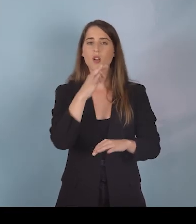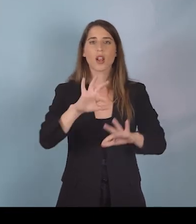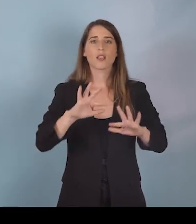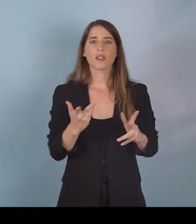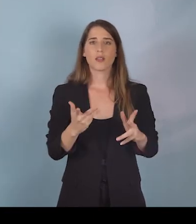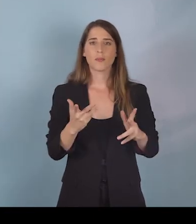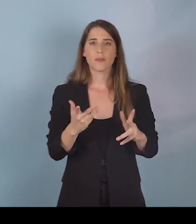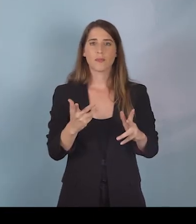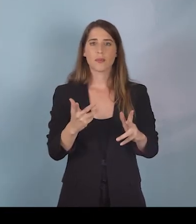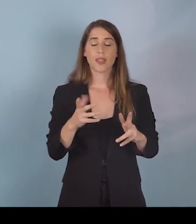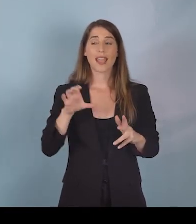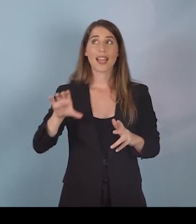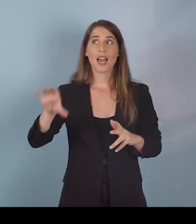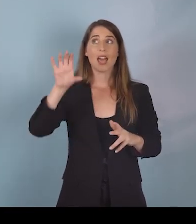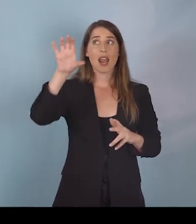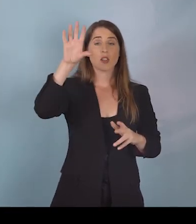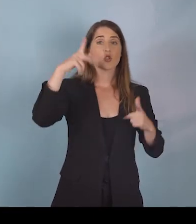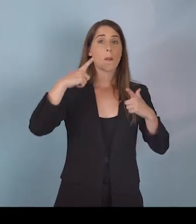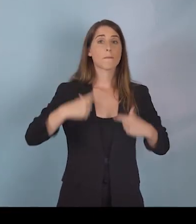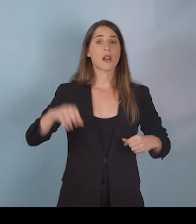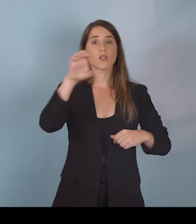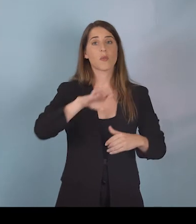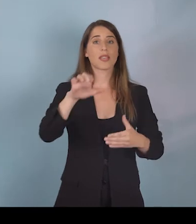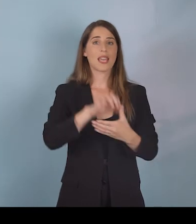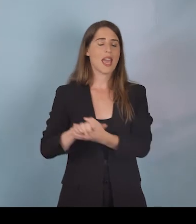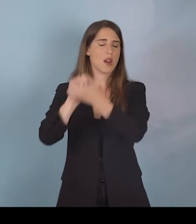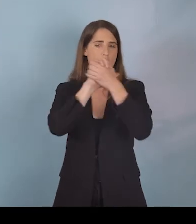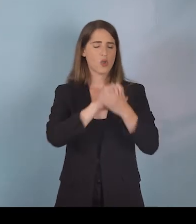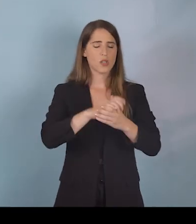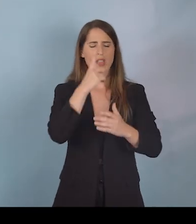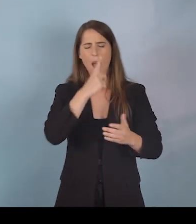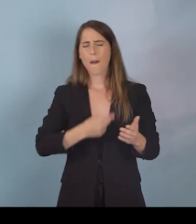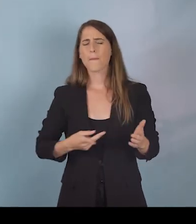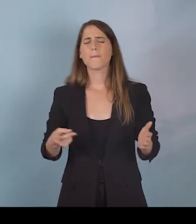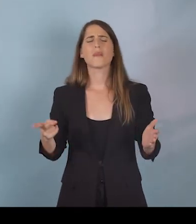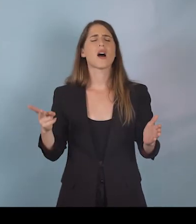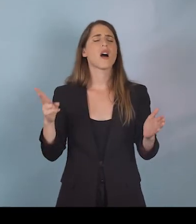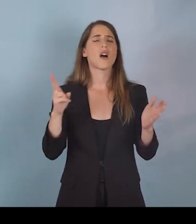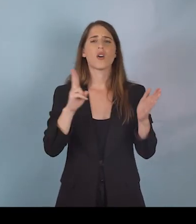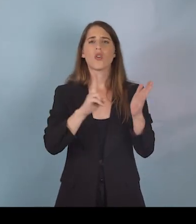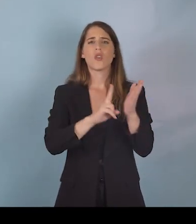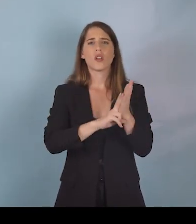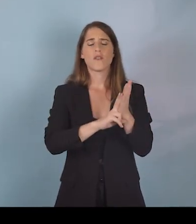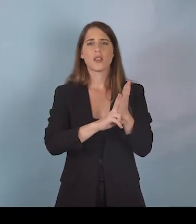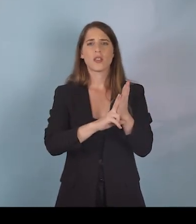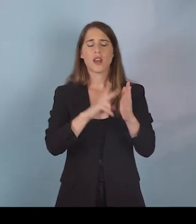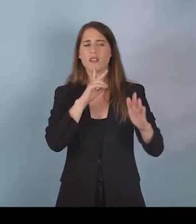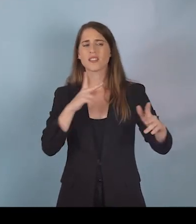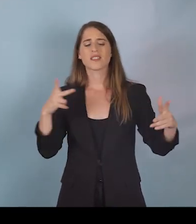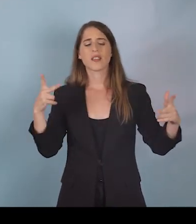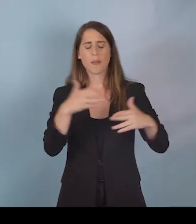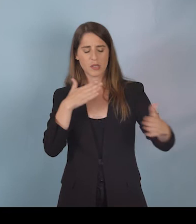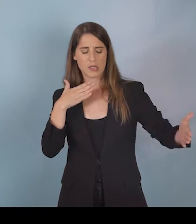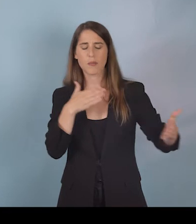με την οποία το δικαστήριο λέει ότι απαγορεύεται στα κράτη-μέλη να εμποδίσουν την